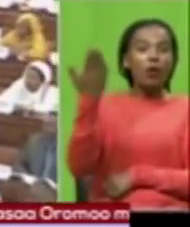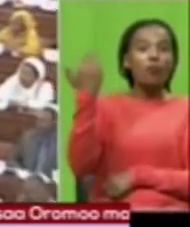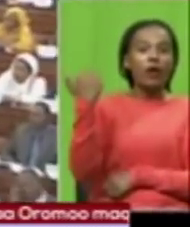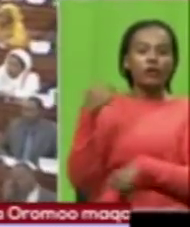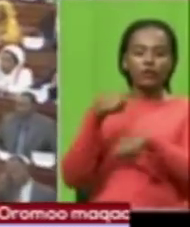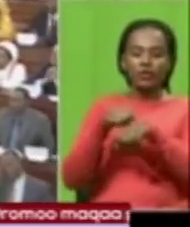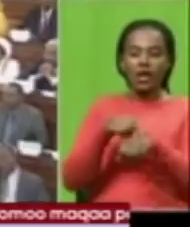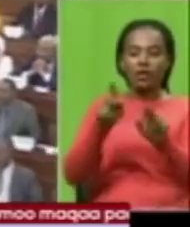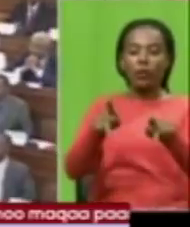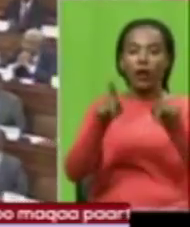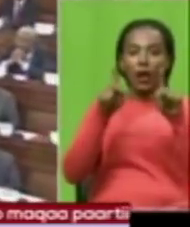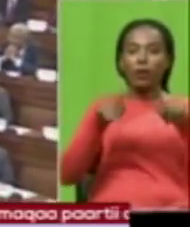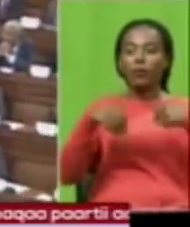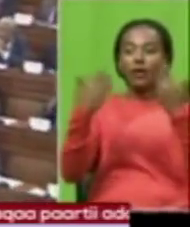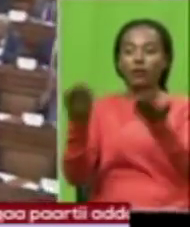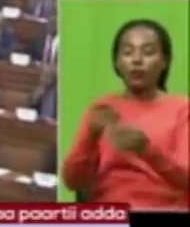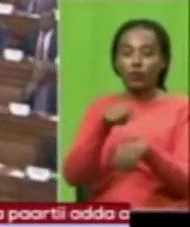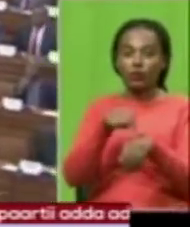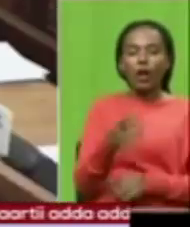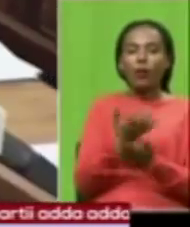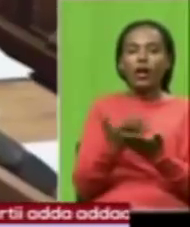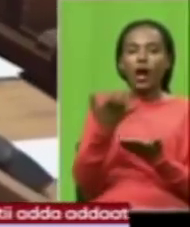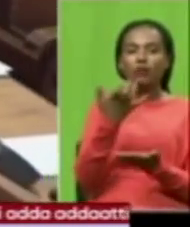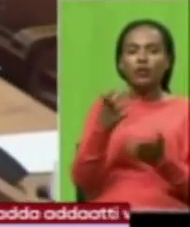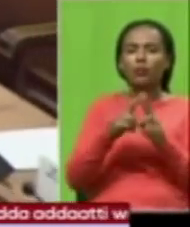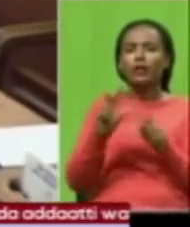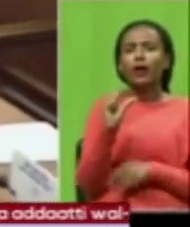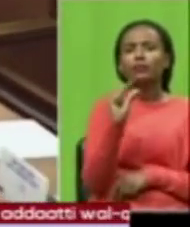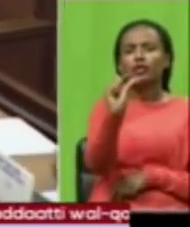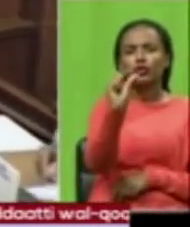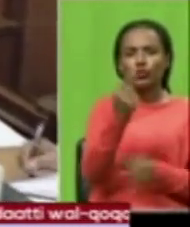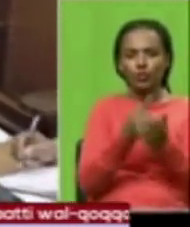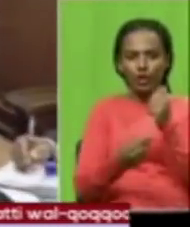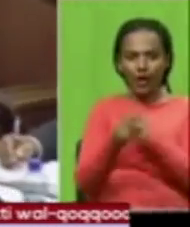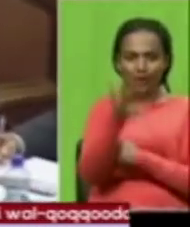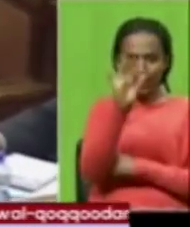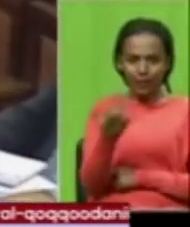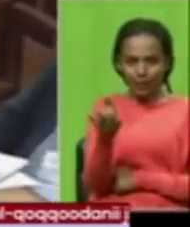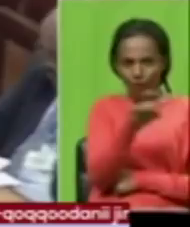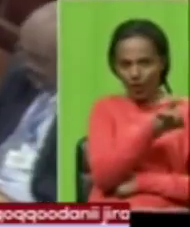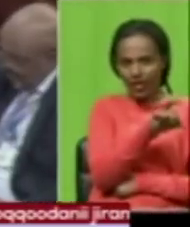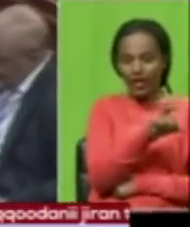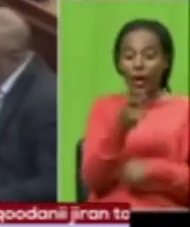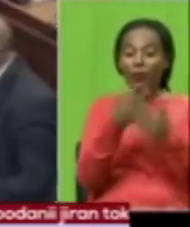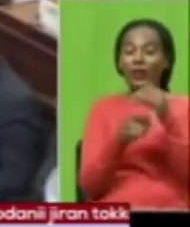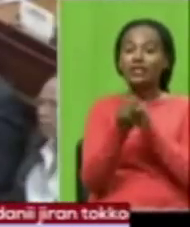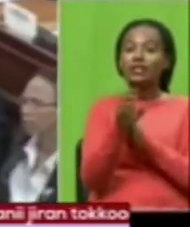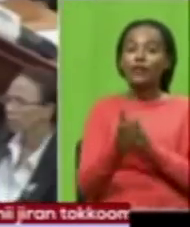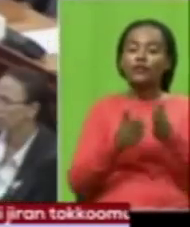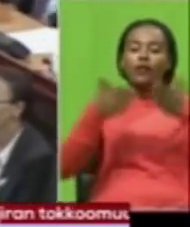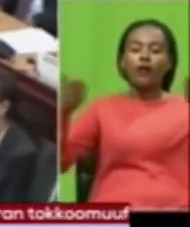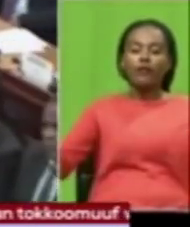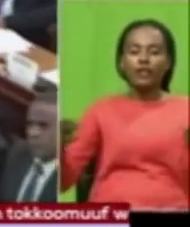1,600 ramadame. Baajanni baasii kaappitaalaa ammoo birrii biiliyoona 100 fi biiliyoona 13 fi miiliyoona 500